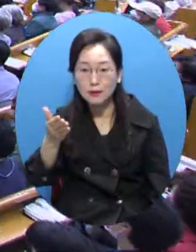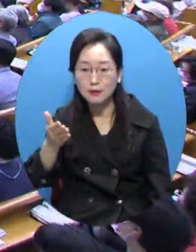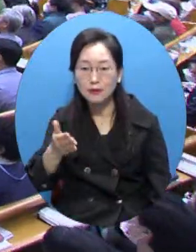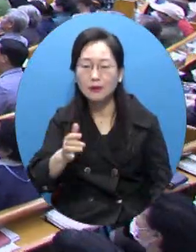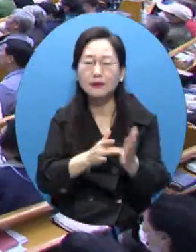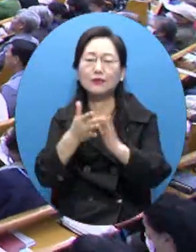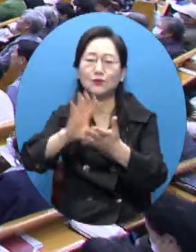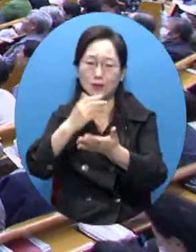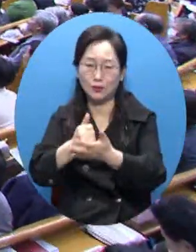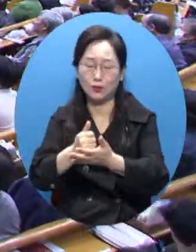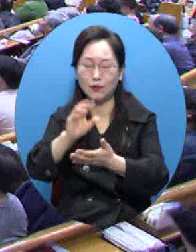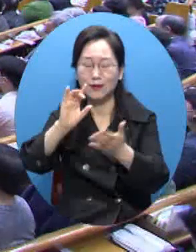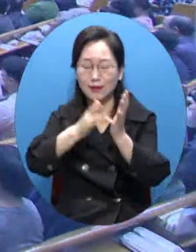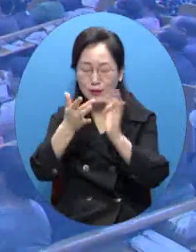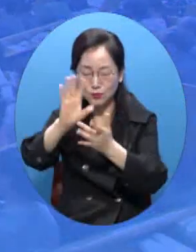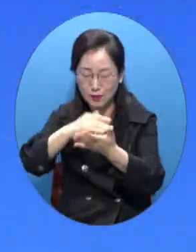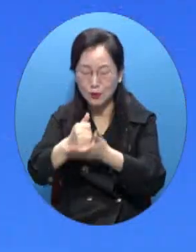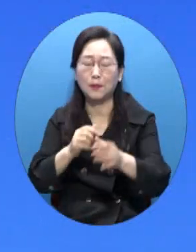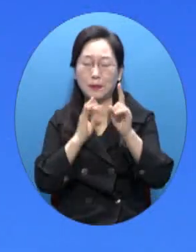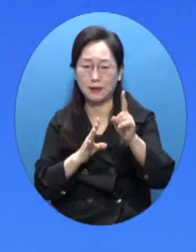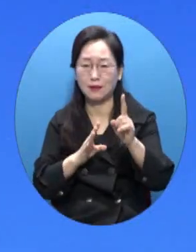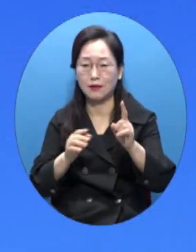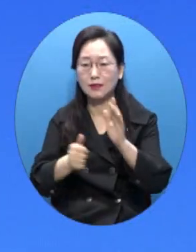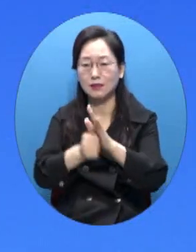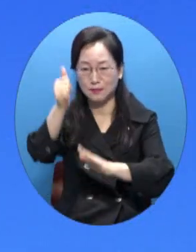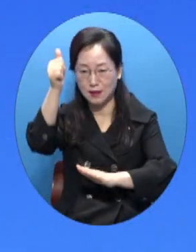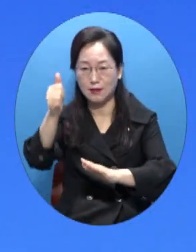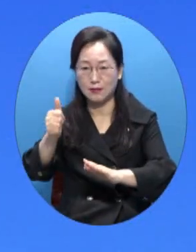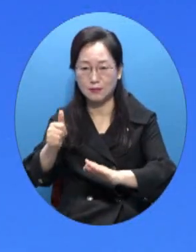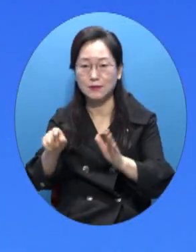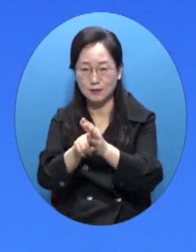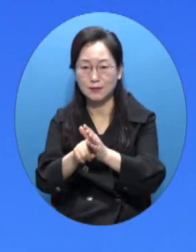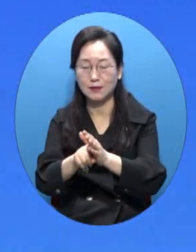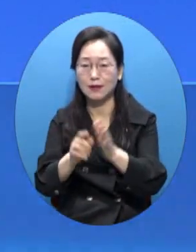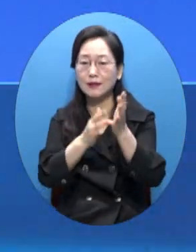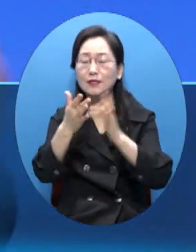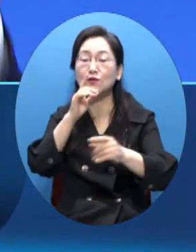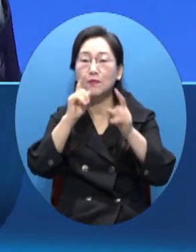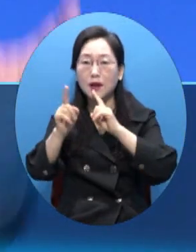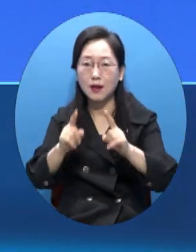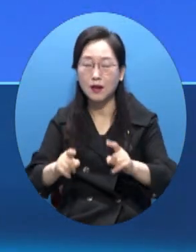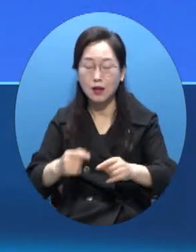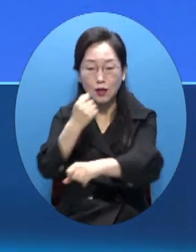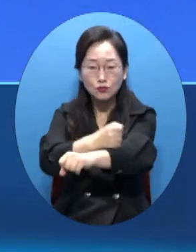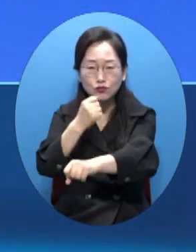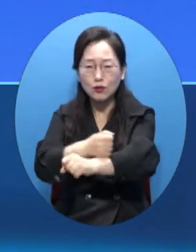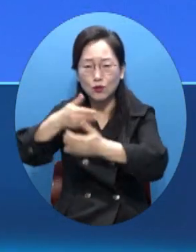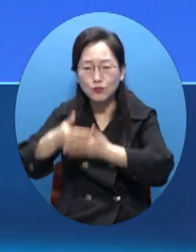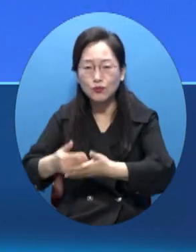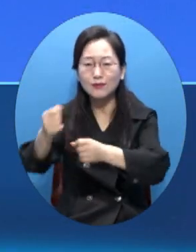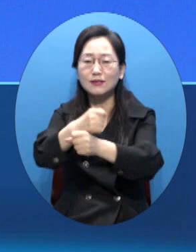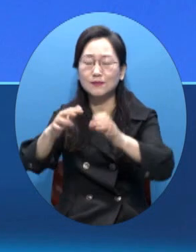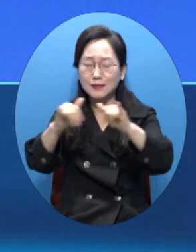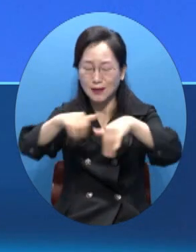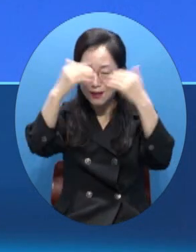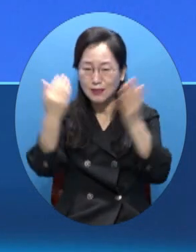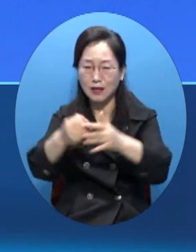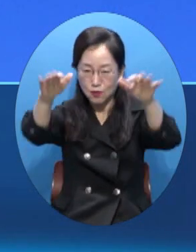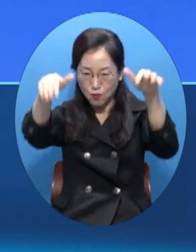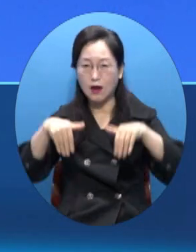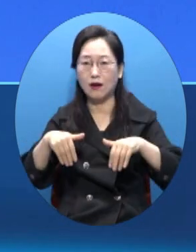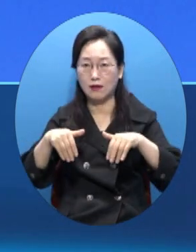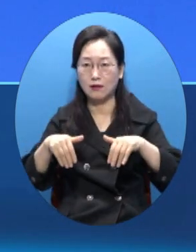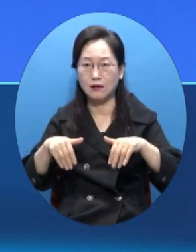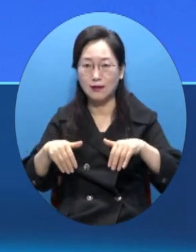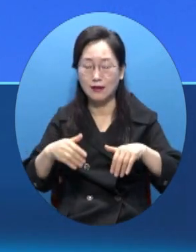예수 그리스도, 예수 그리스도만이 우리의 희망이 되십니다. 예수님 말씀하셨습니다. 수고하고 무거운 짐지자들아 다 내게로